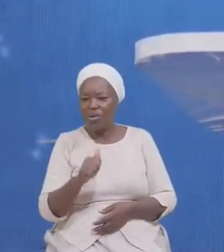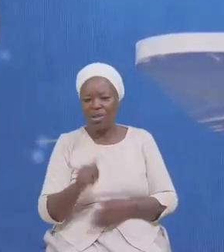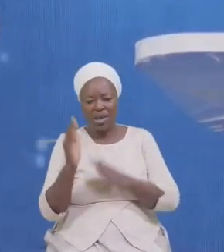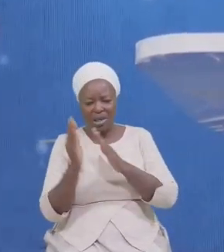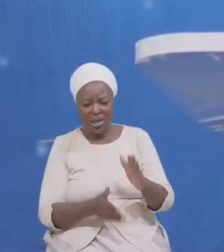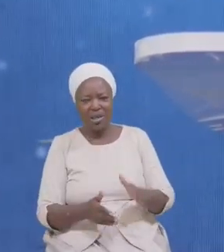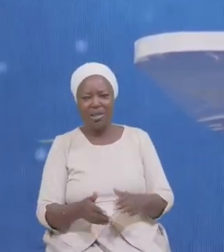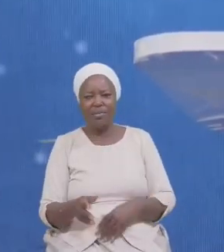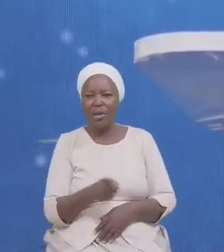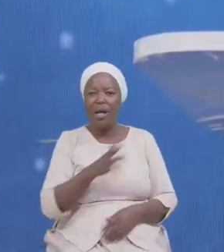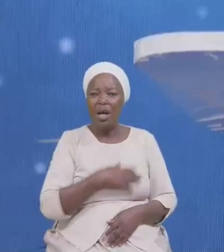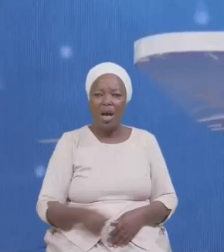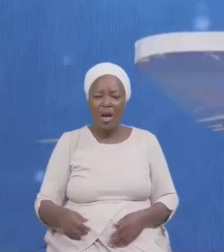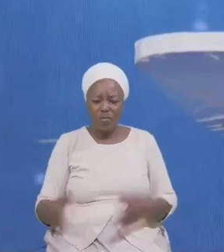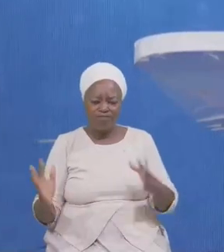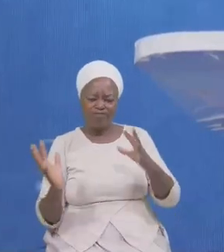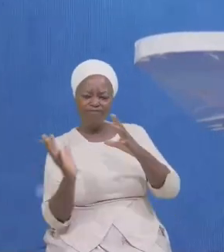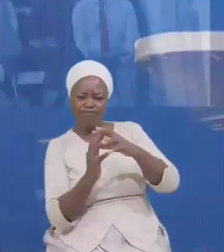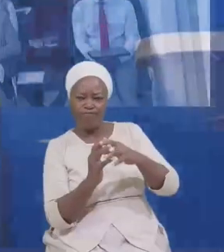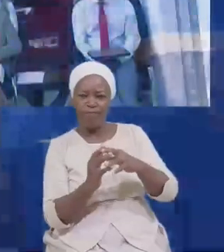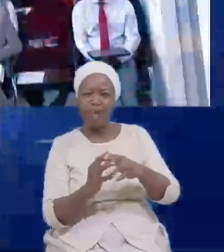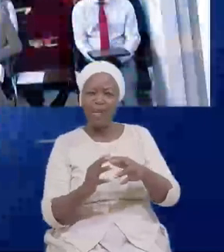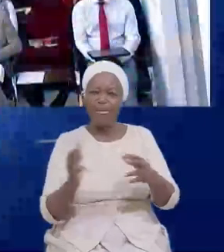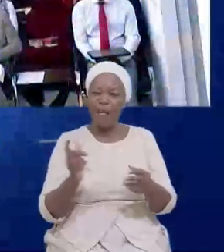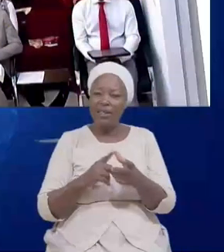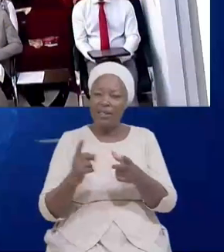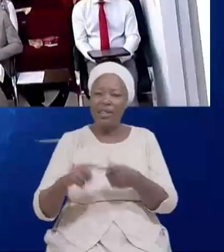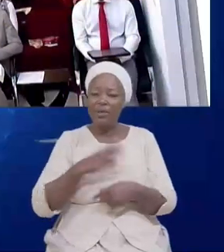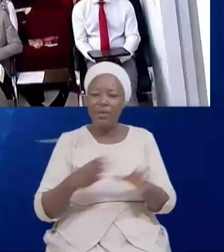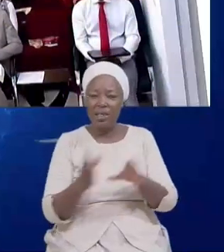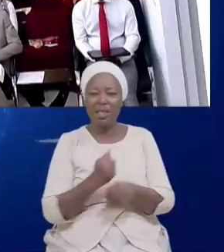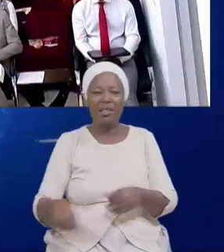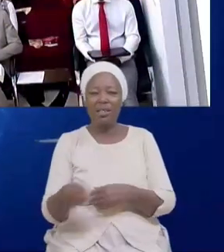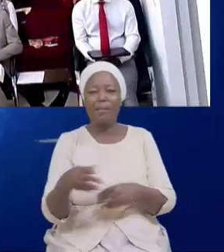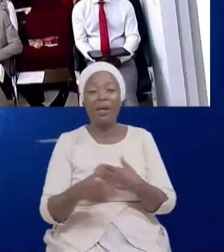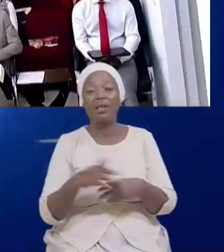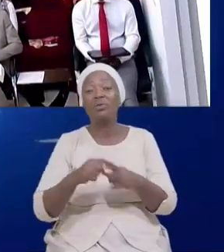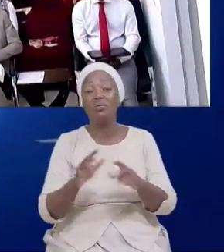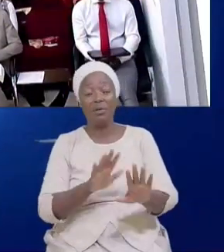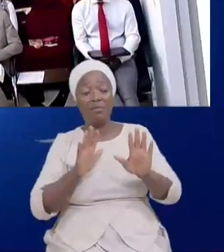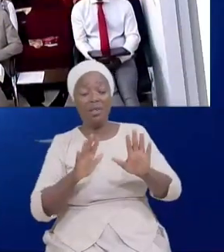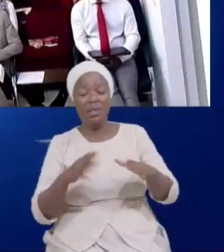Je vais le poursuivre. Et je vais le ramener. N'aie pas peur. Pourquoi tu as peur?